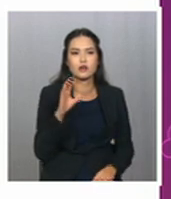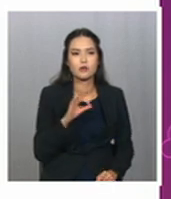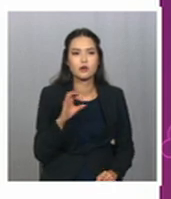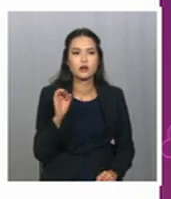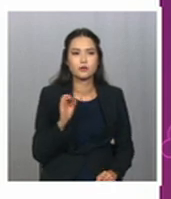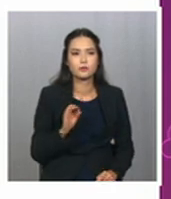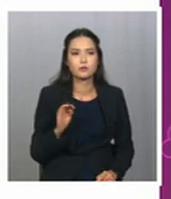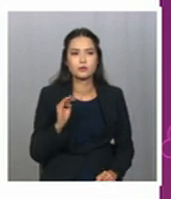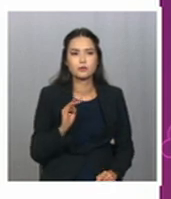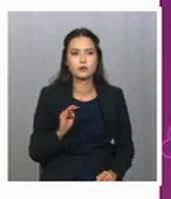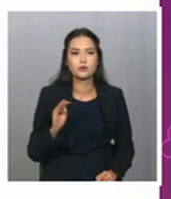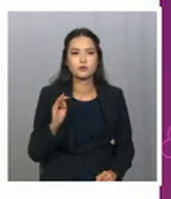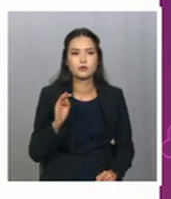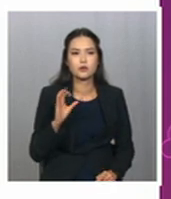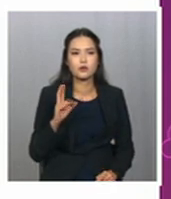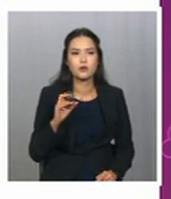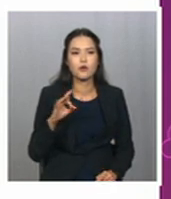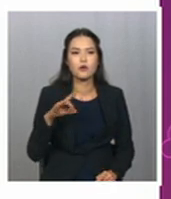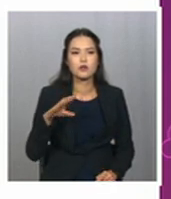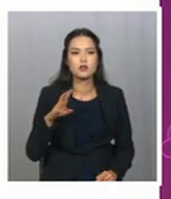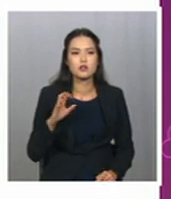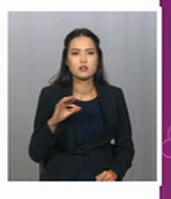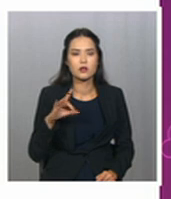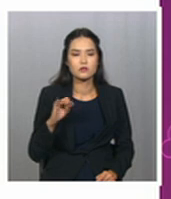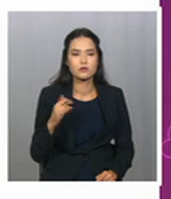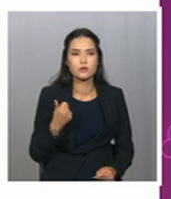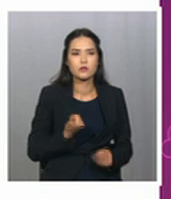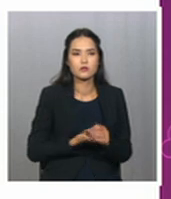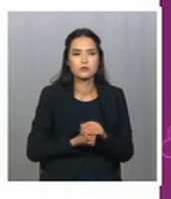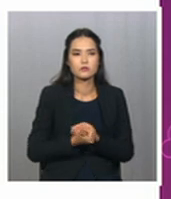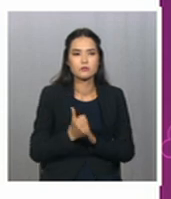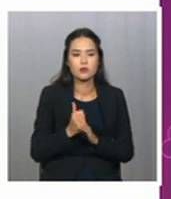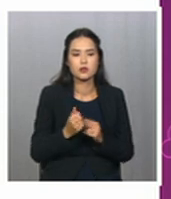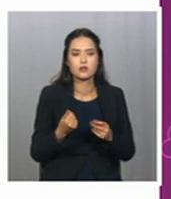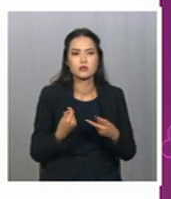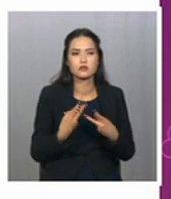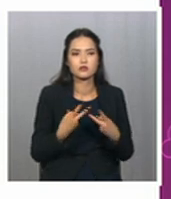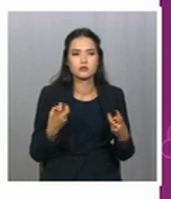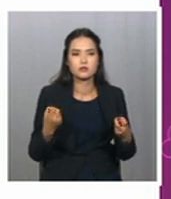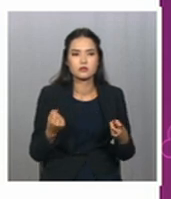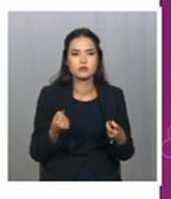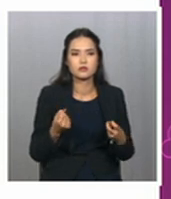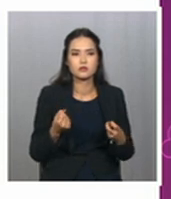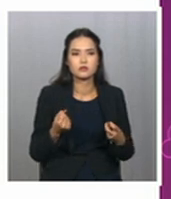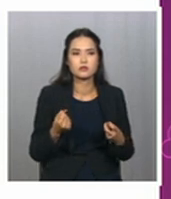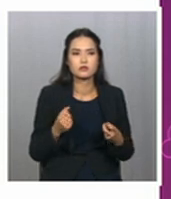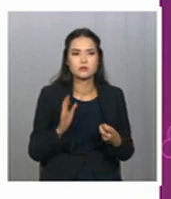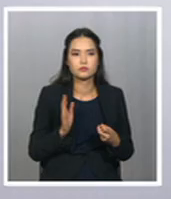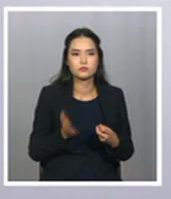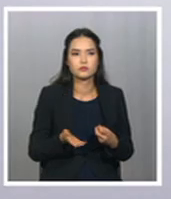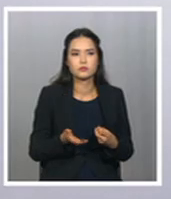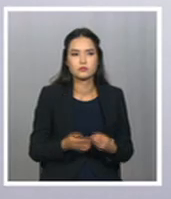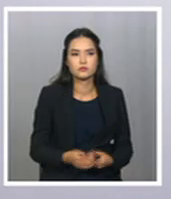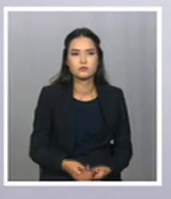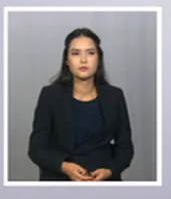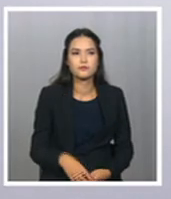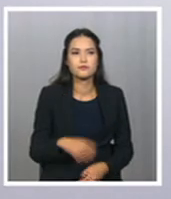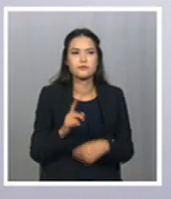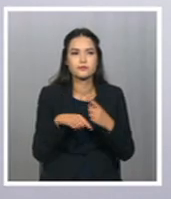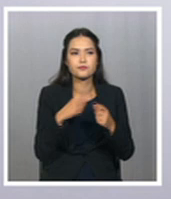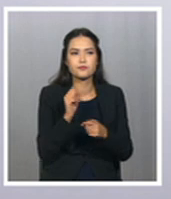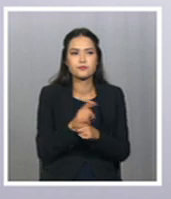яғни О нүктесін береді екен. О нүктесінің координаттары, сіздер білесіздер, 0, 0, 0. Келесі